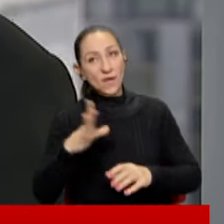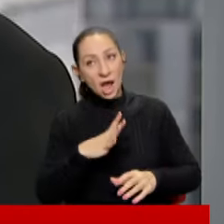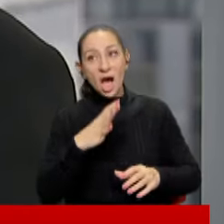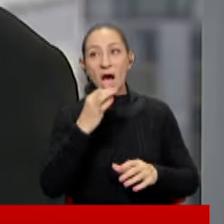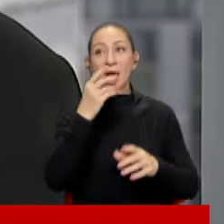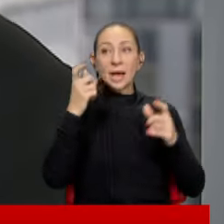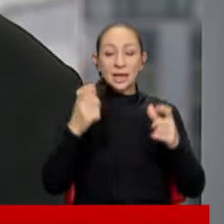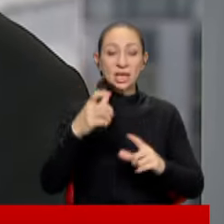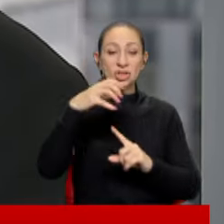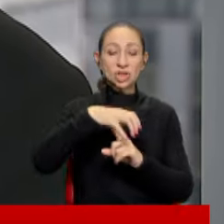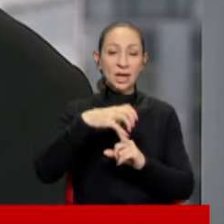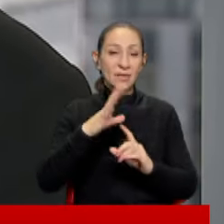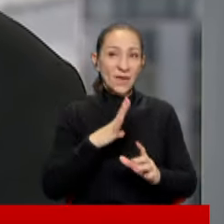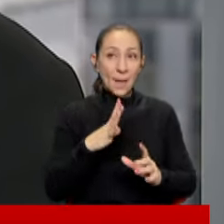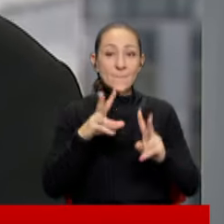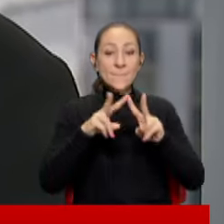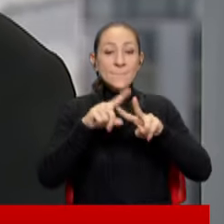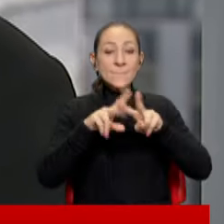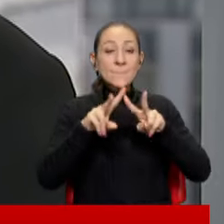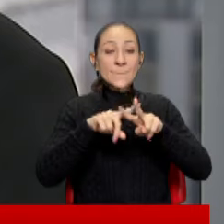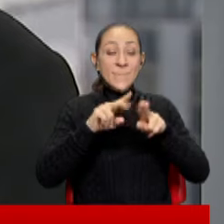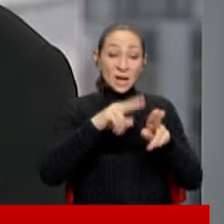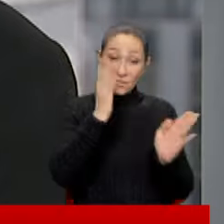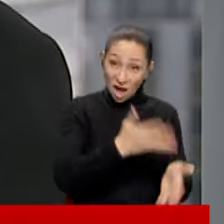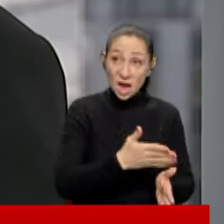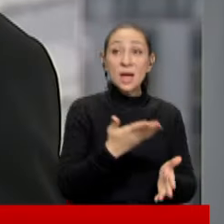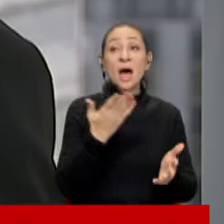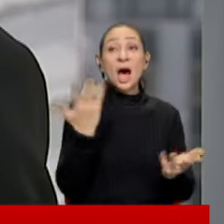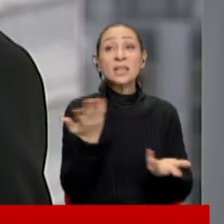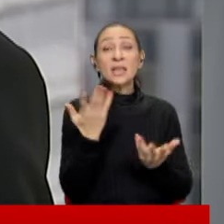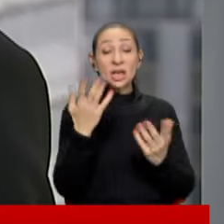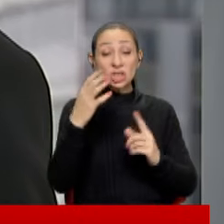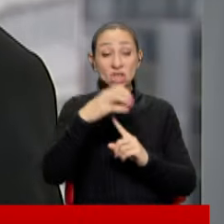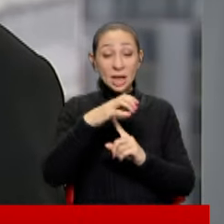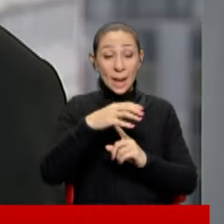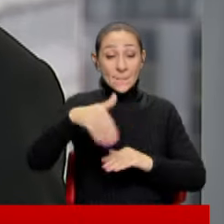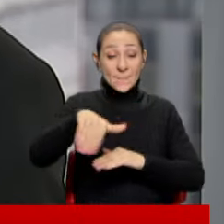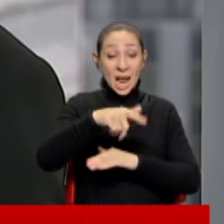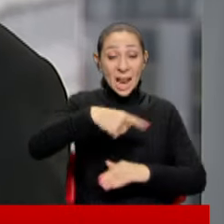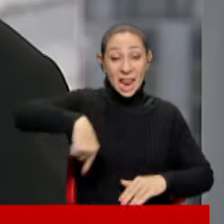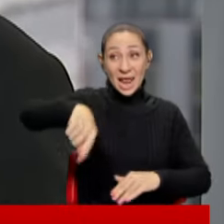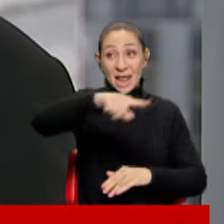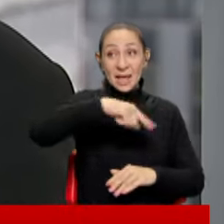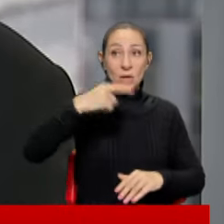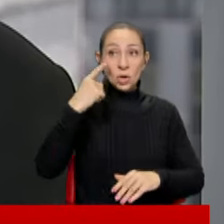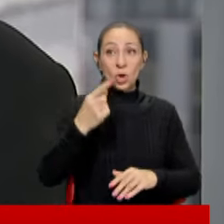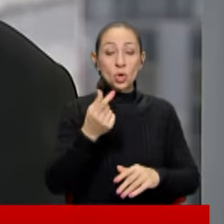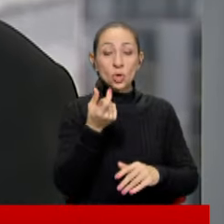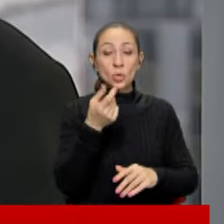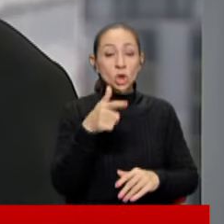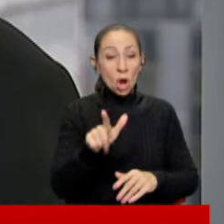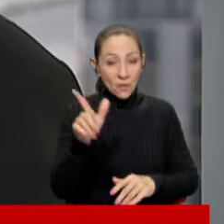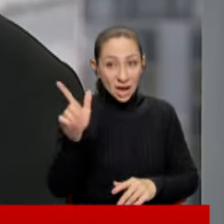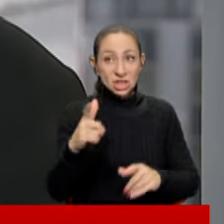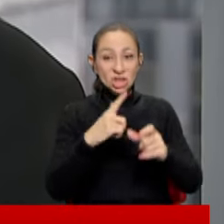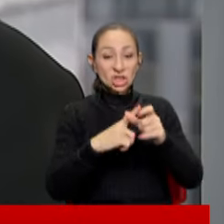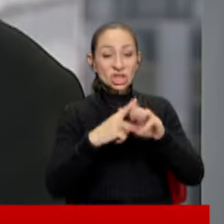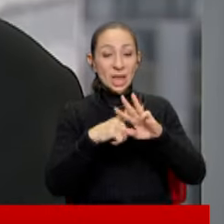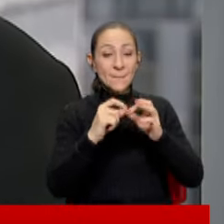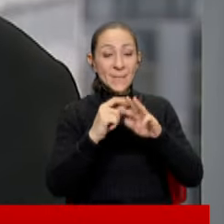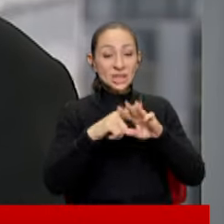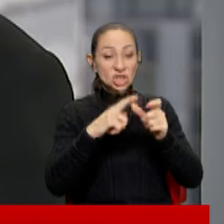Ankara'da da, Çankaya'da da var, Mamak'ta da var. Hatta bütün yani Çankaya'nın mahalleleri bakımından da Ümitköy'de de var, Cebeci'de de